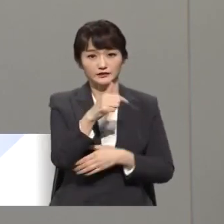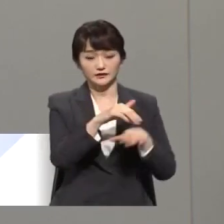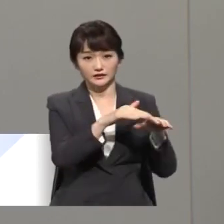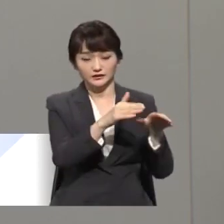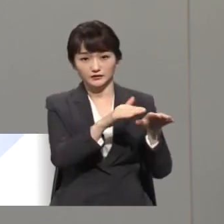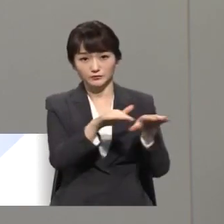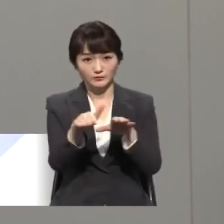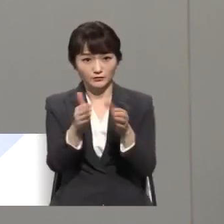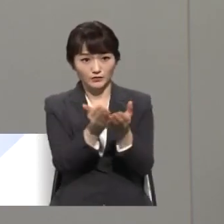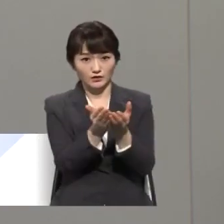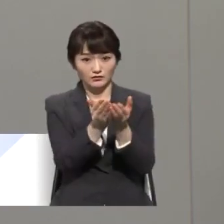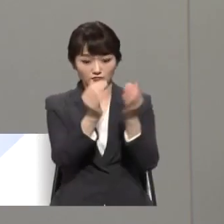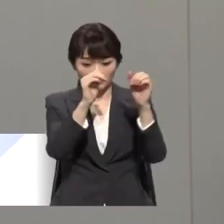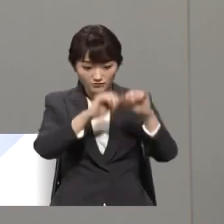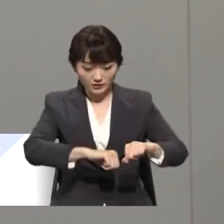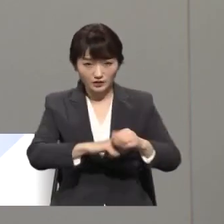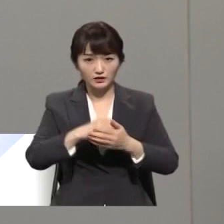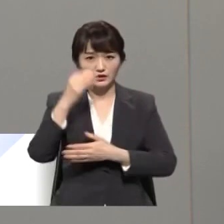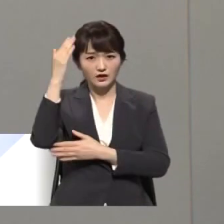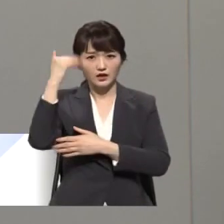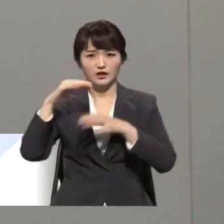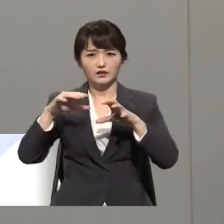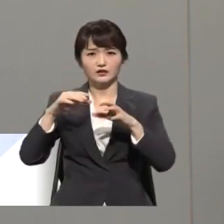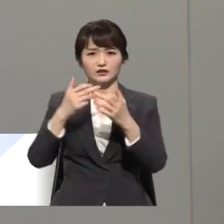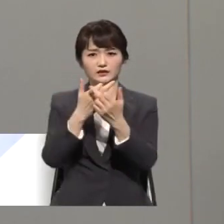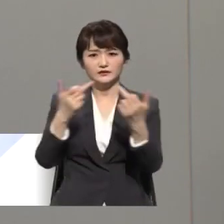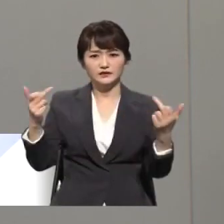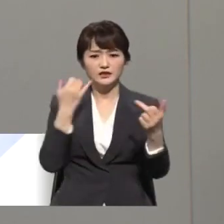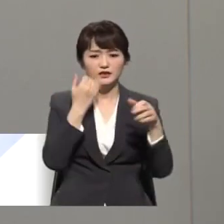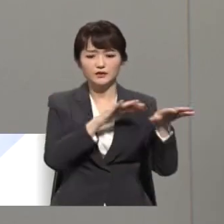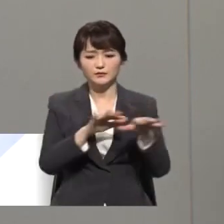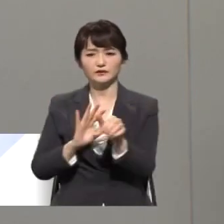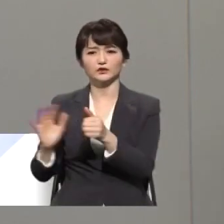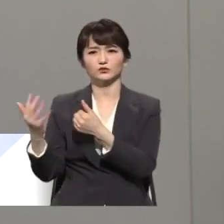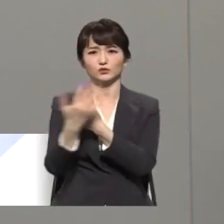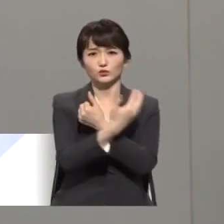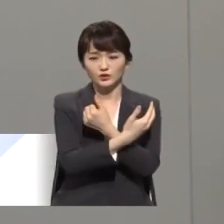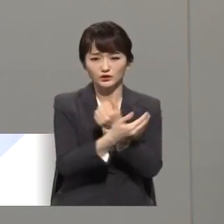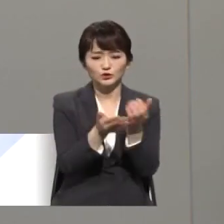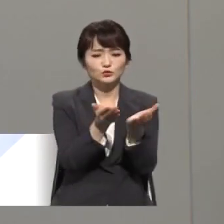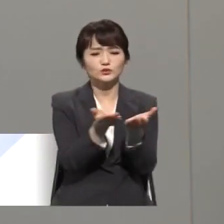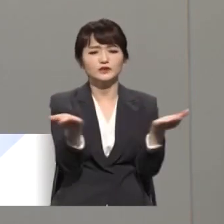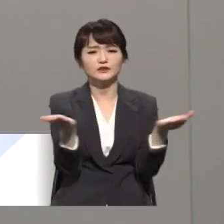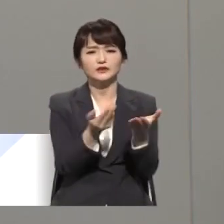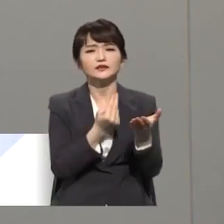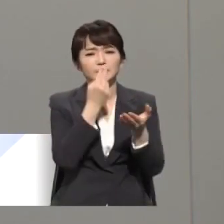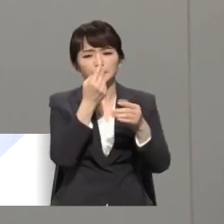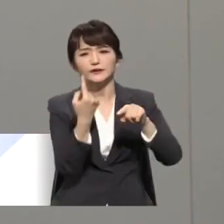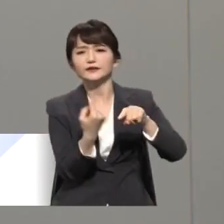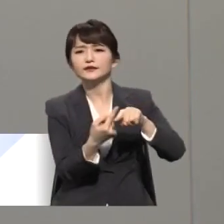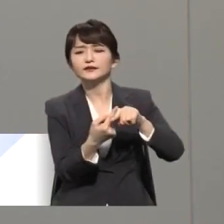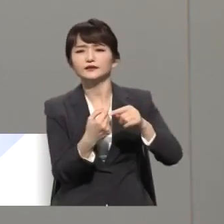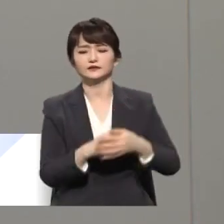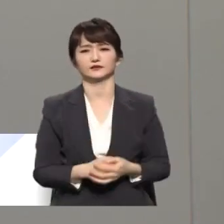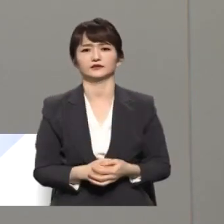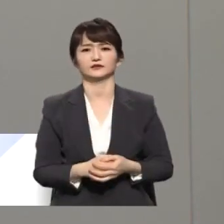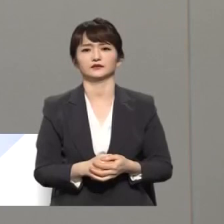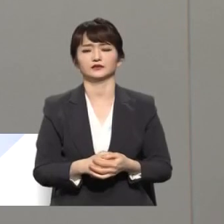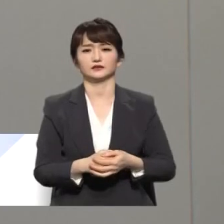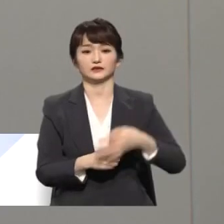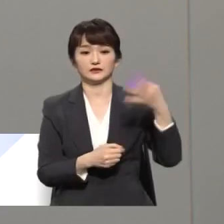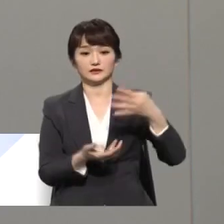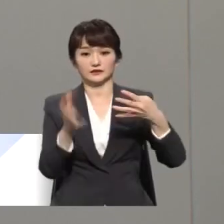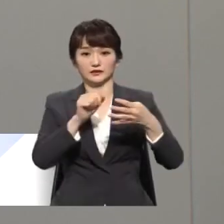삼면이 바다로 쌓인 우리나라는 조선 업과 혀로 비경 계획을 생명 추리 입니다 불과 4 처럼 을 지원하지 않아 세계